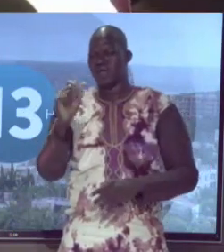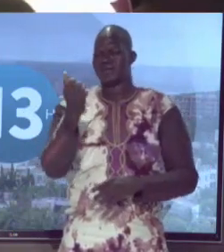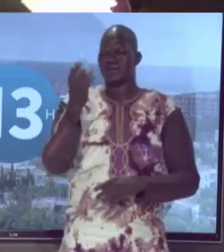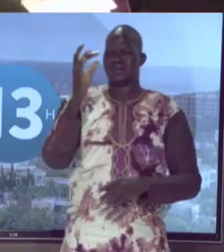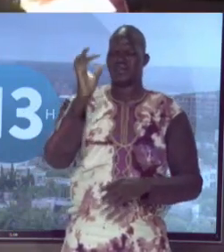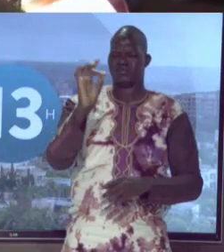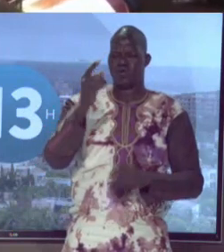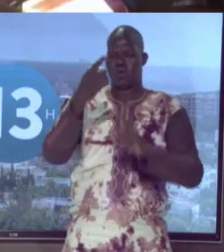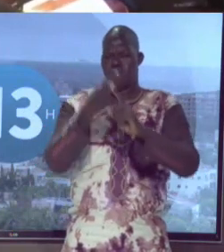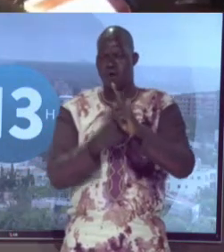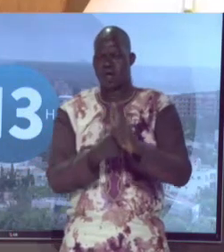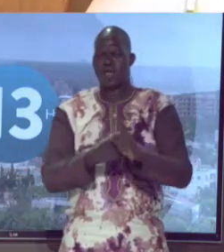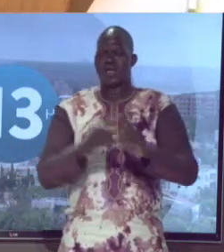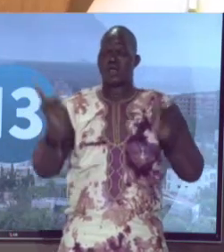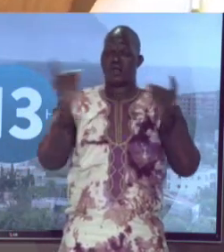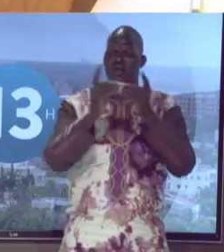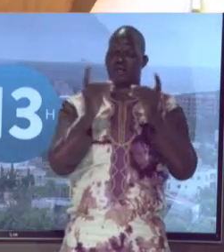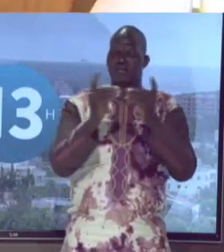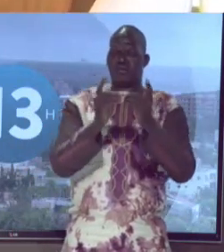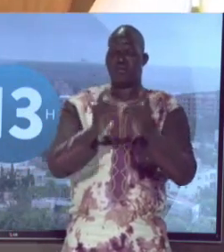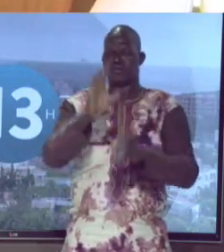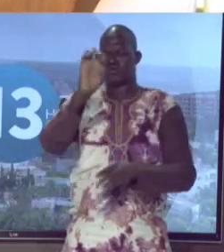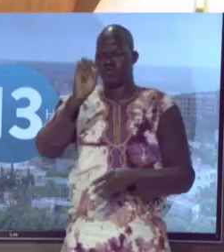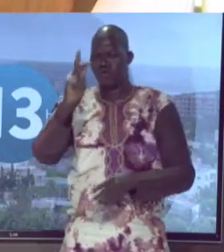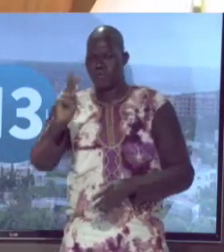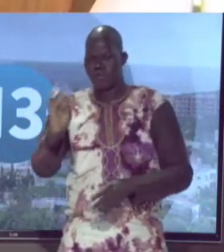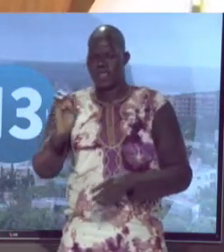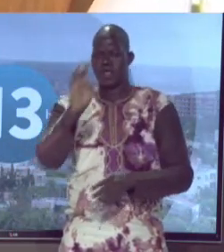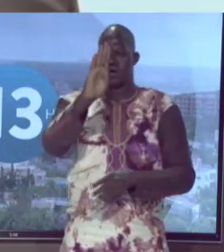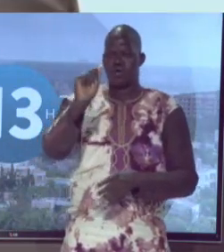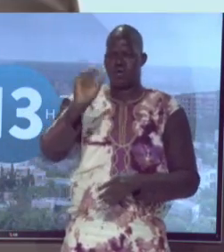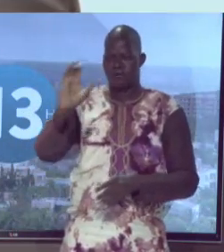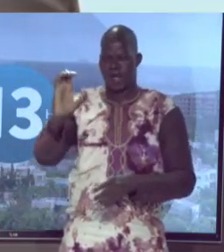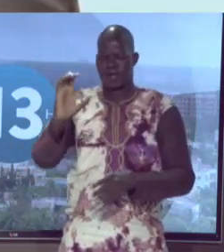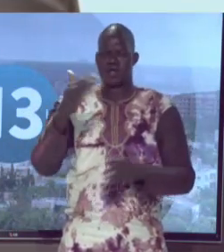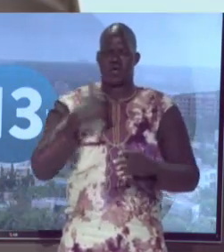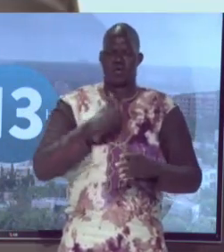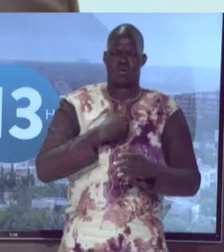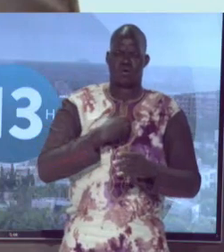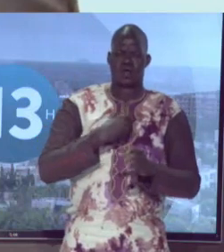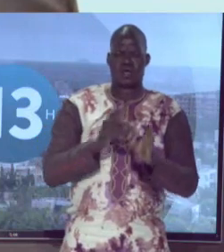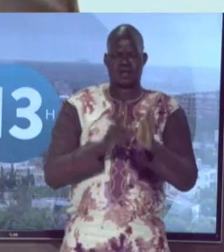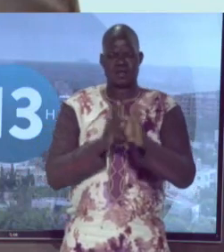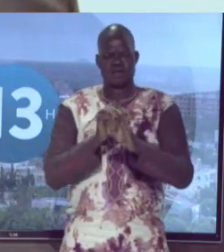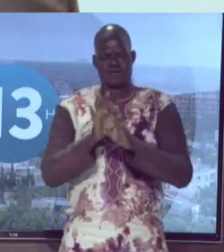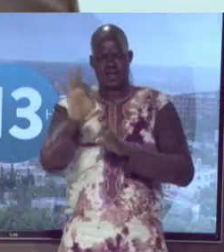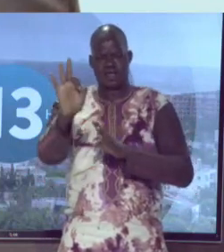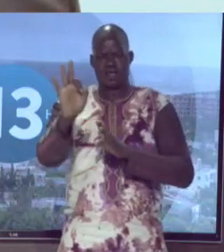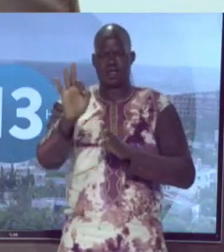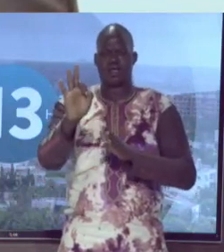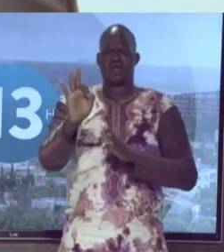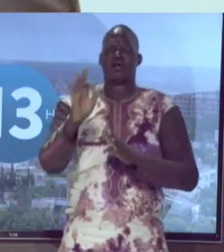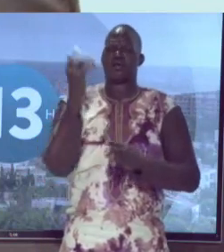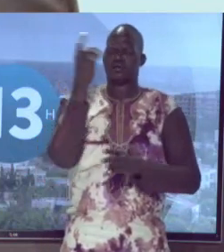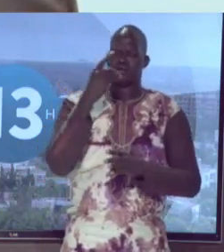mois et les diplômes requis vont du CEP au baccalauréat. Nous avons les filières initiales longues, donc